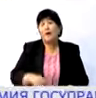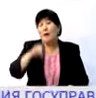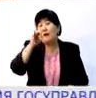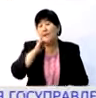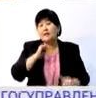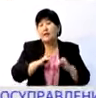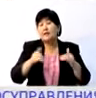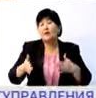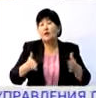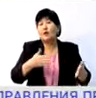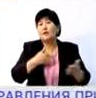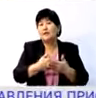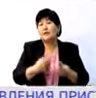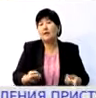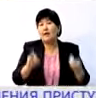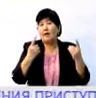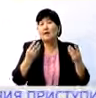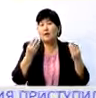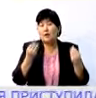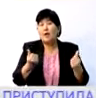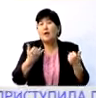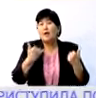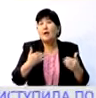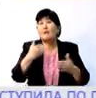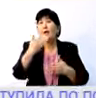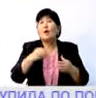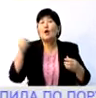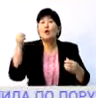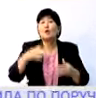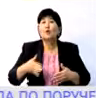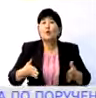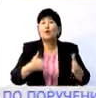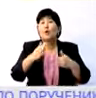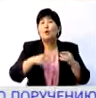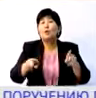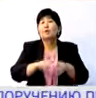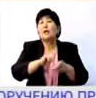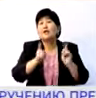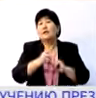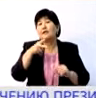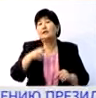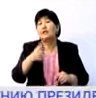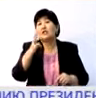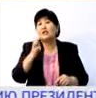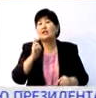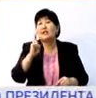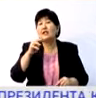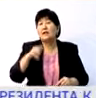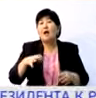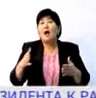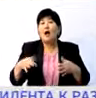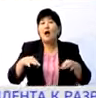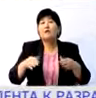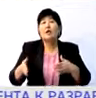Казахстана в развитие дорог вкладываются колоссальные суммы. В рамках программы «Нурлы жол» построено и реконструировано 2400 километров